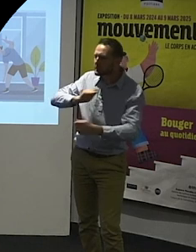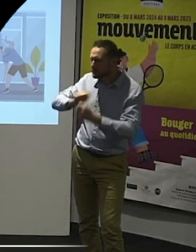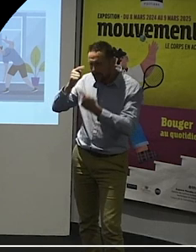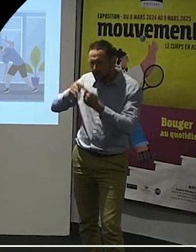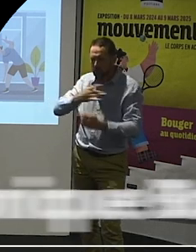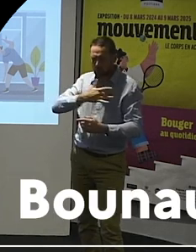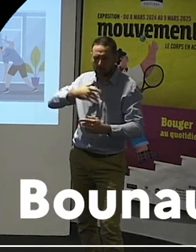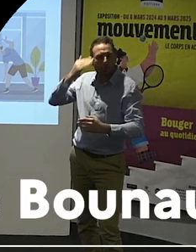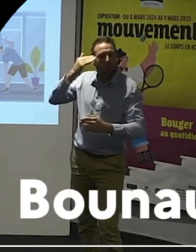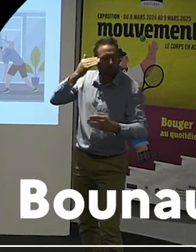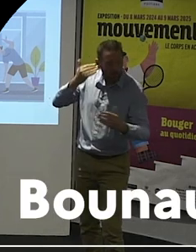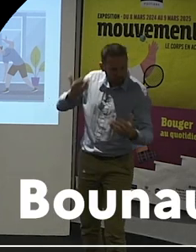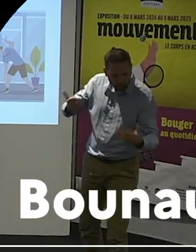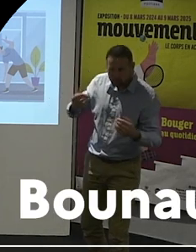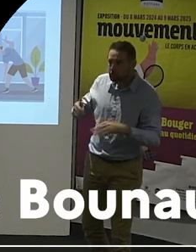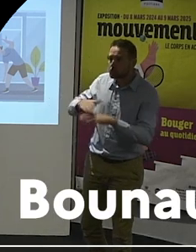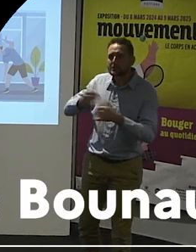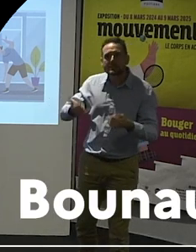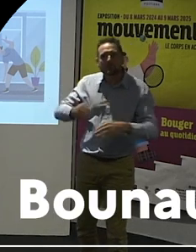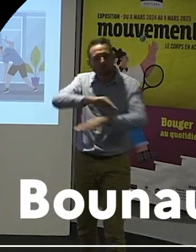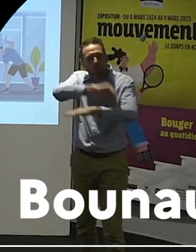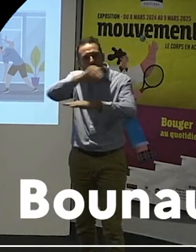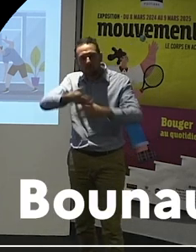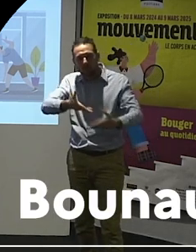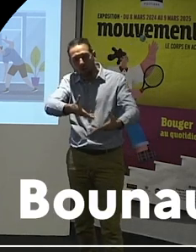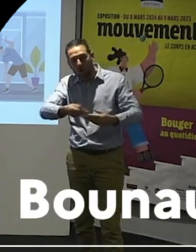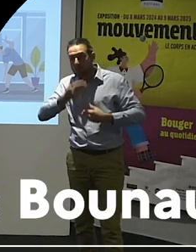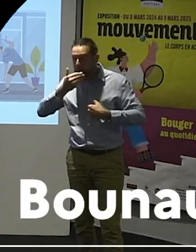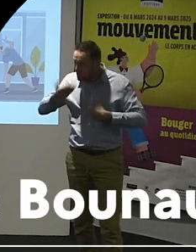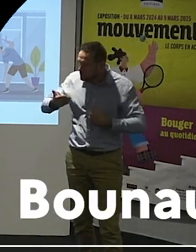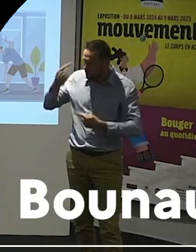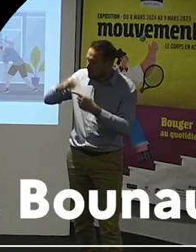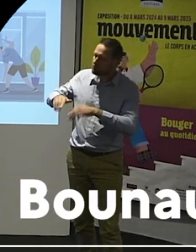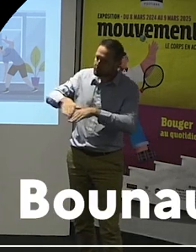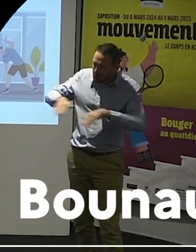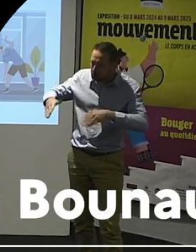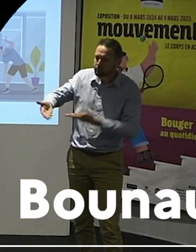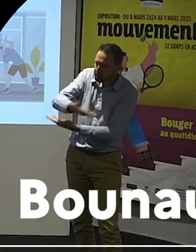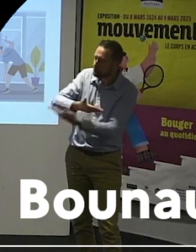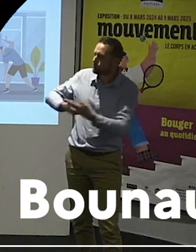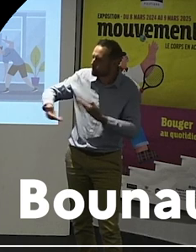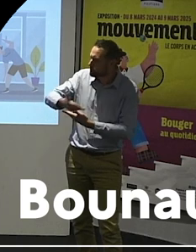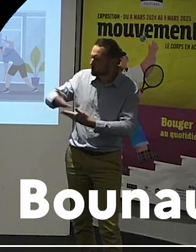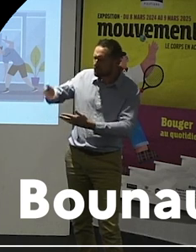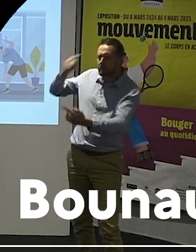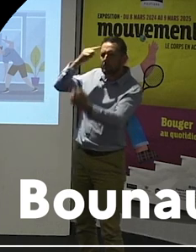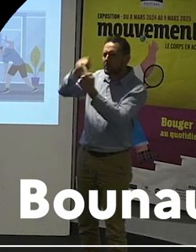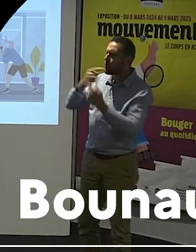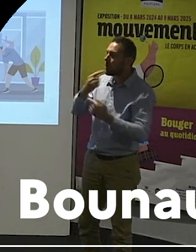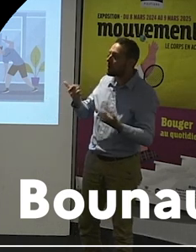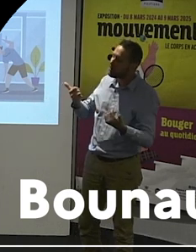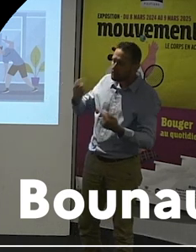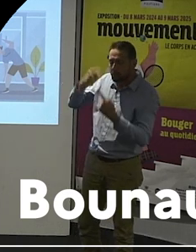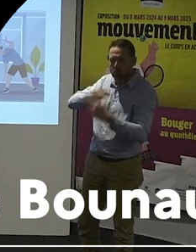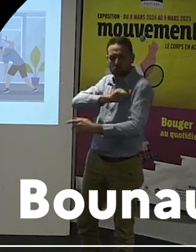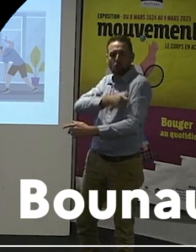mentale. On remercie l'Espace Mendès France d'accueillir cette table ronde. Donc une table ronde autour du thème des bienfaits